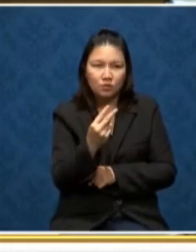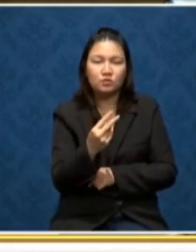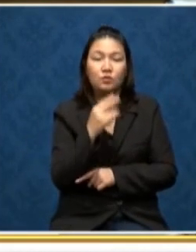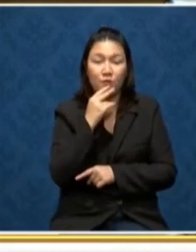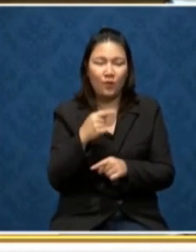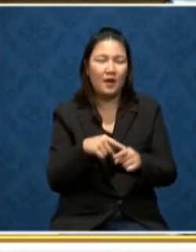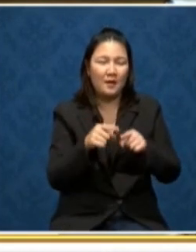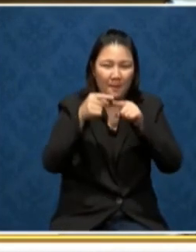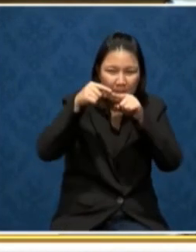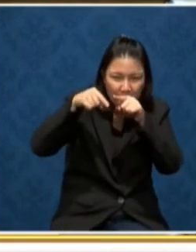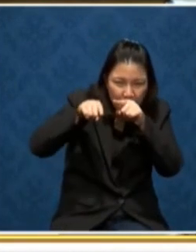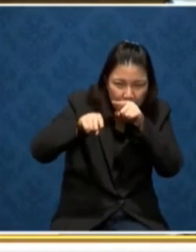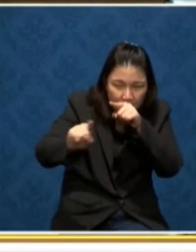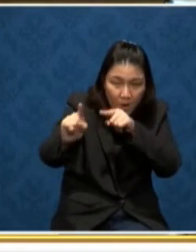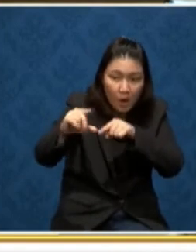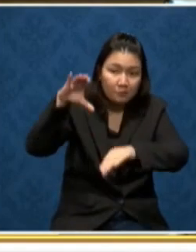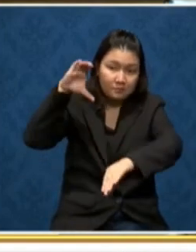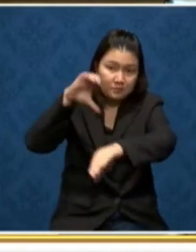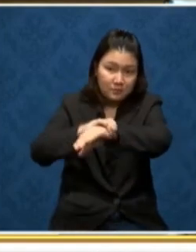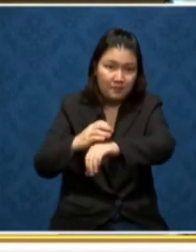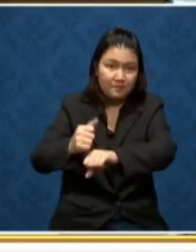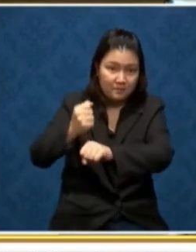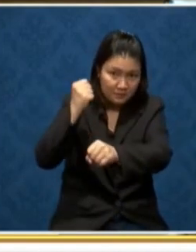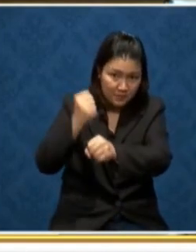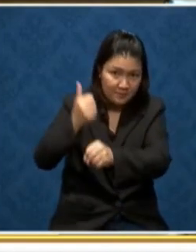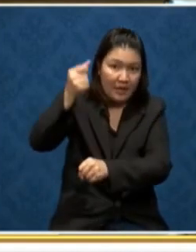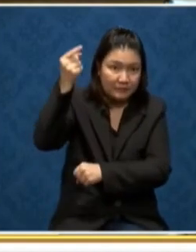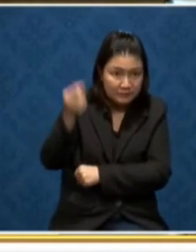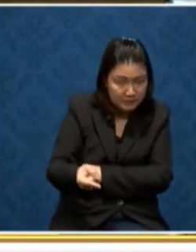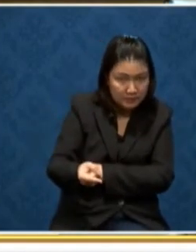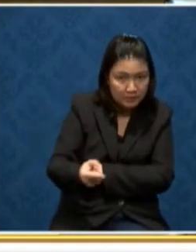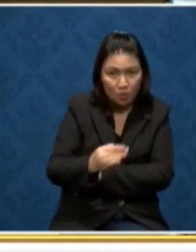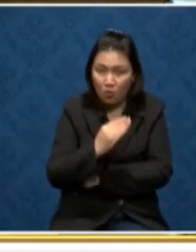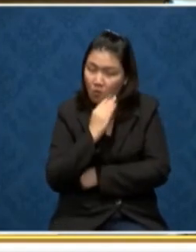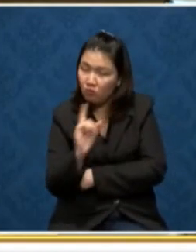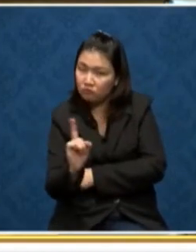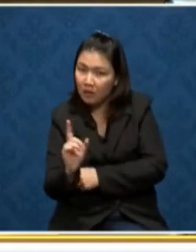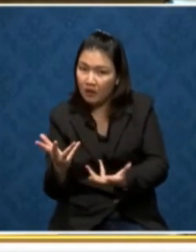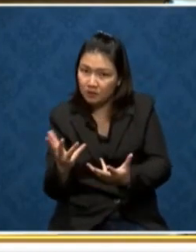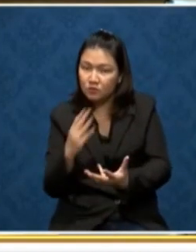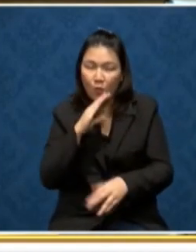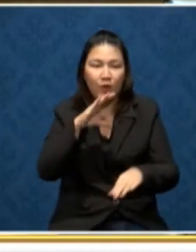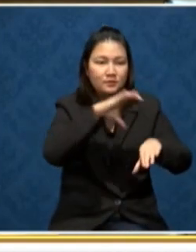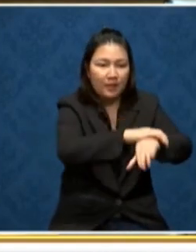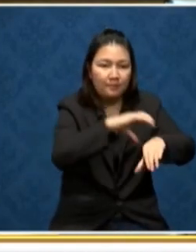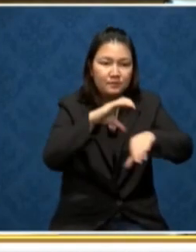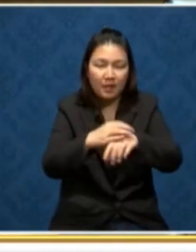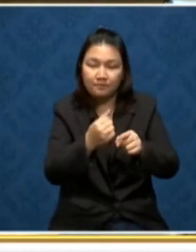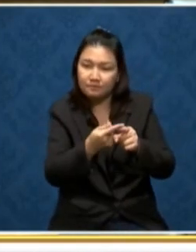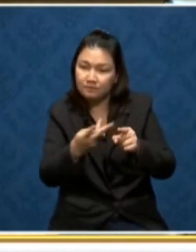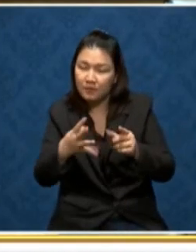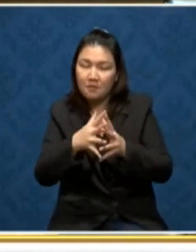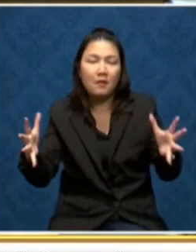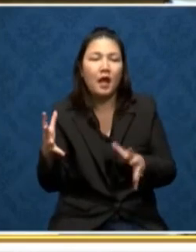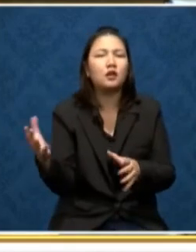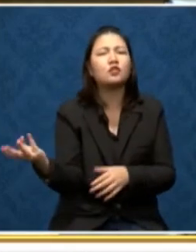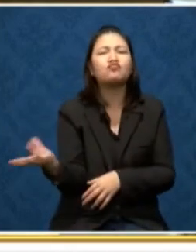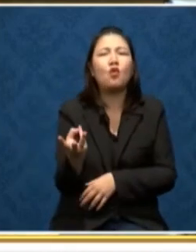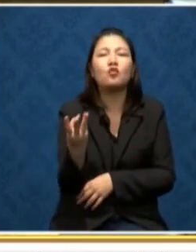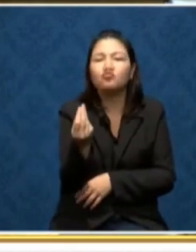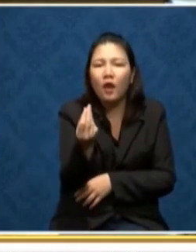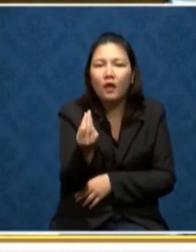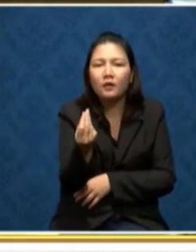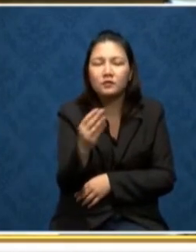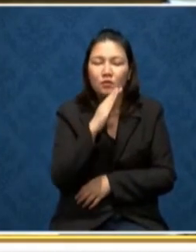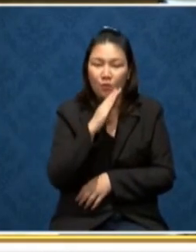กมหอไม่สามารถจับtezชาชีพได้มัก diyor เพิใดเมื่อเทียบกบจำนวขัดีที่เกี่วของซึ่หากไม่มีการขึนเงินและจบ